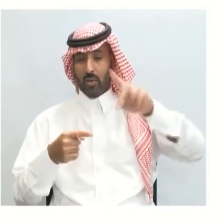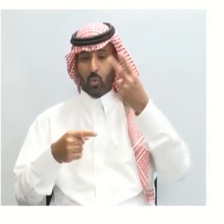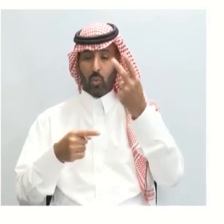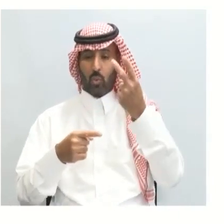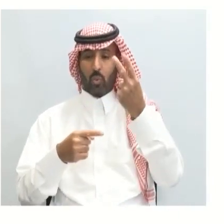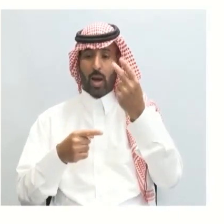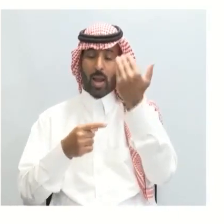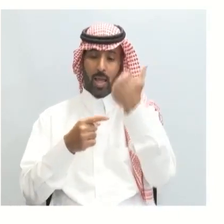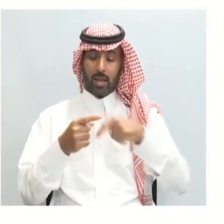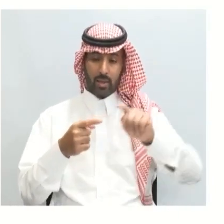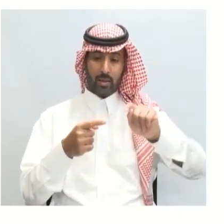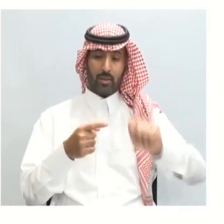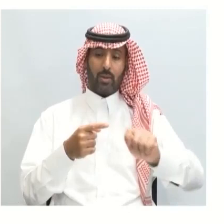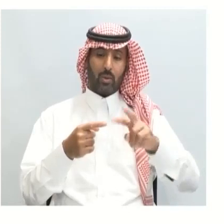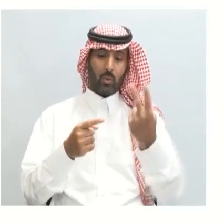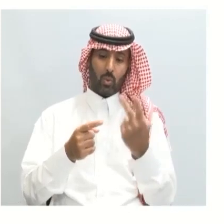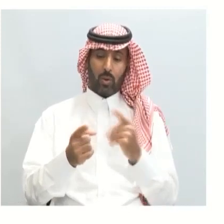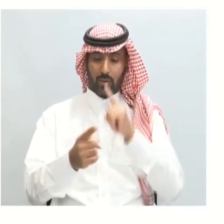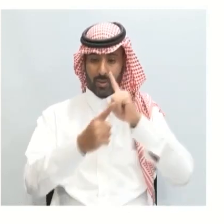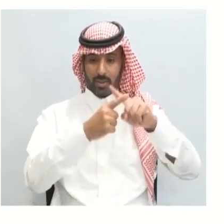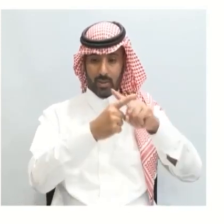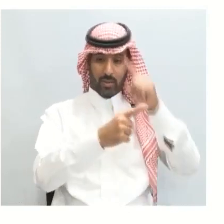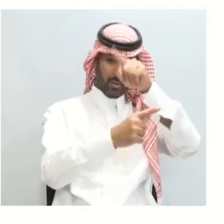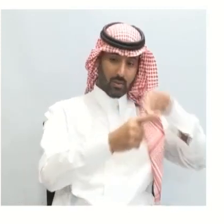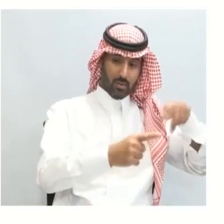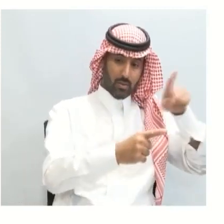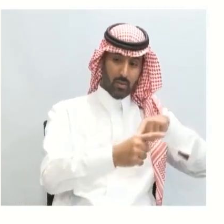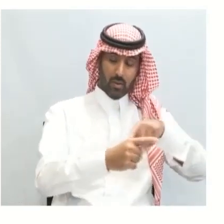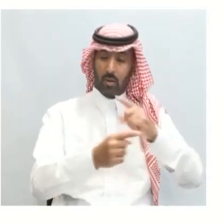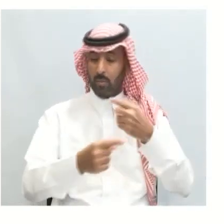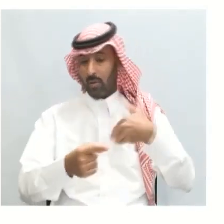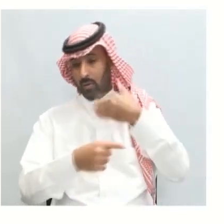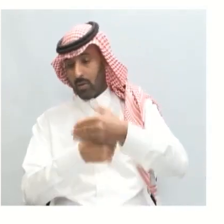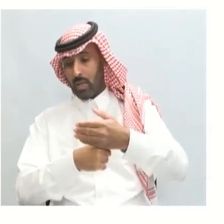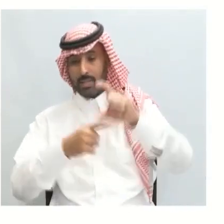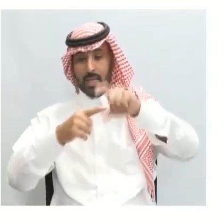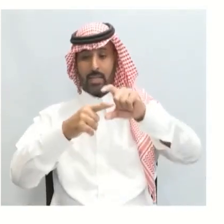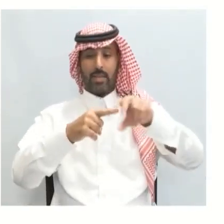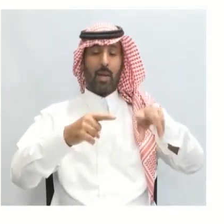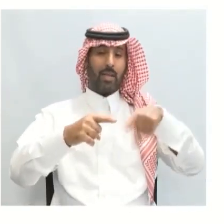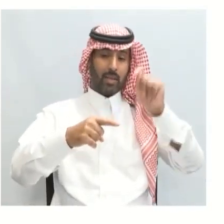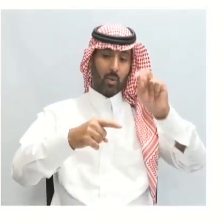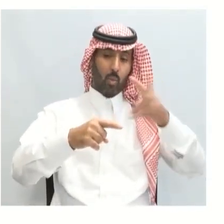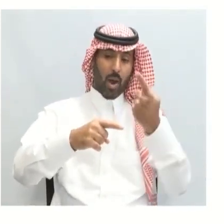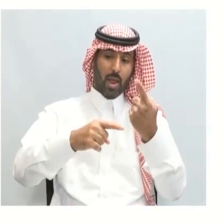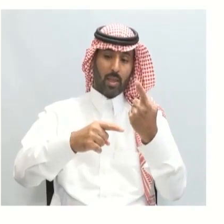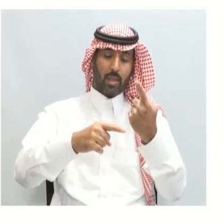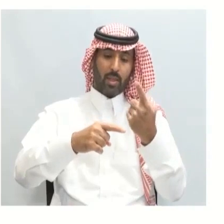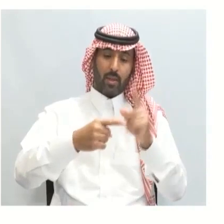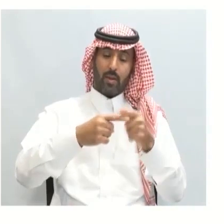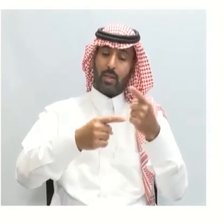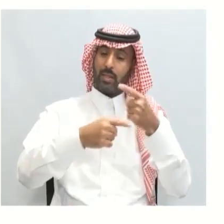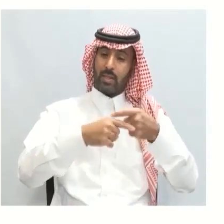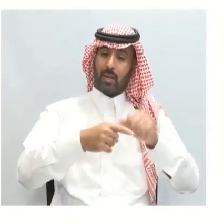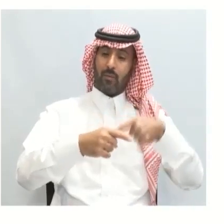الفي 2 لابد ان تقوم بضرب وسطين في طرفين بعد ذلك تقسم على التي 1 ستعطيني القيمه هي في2